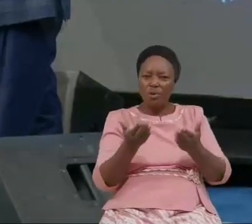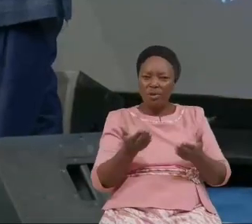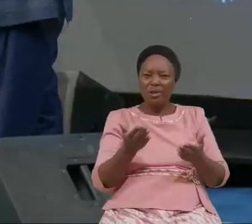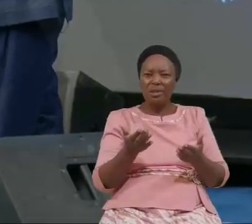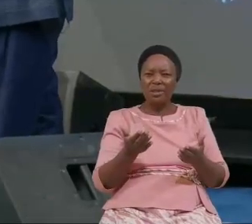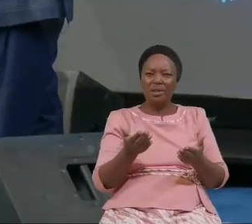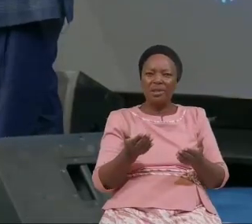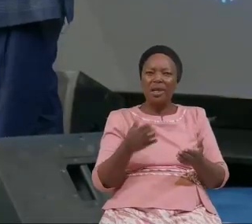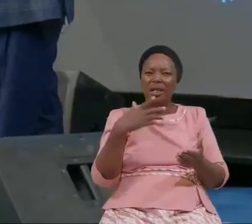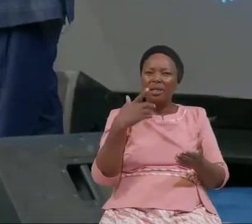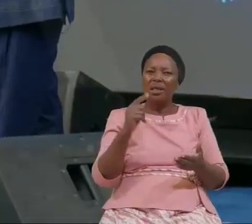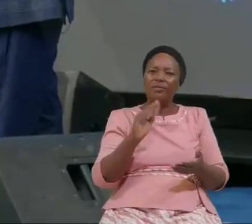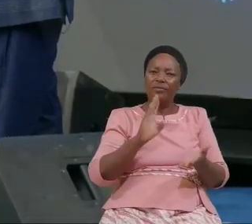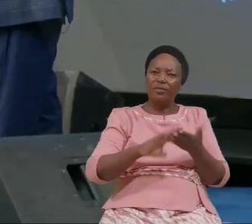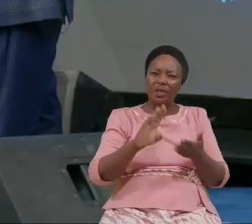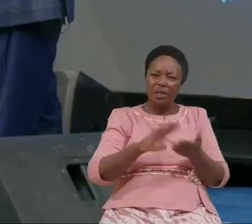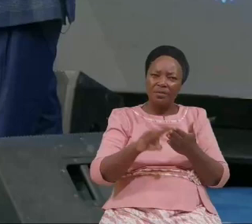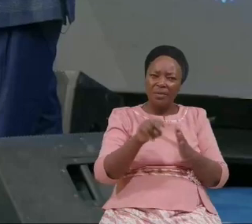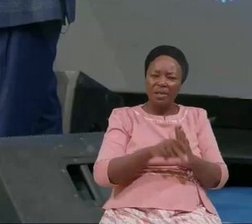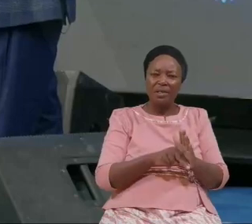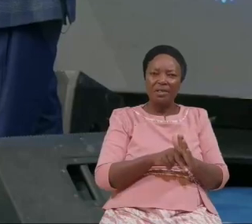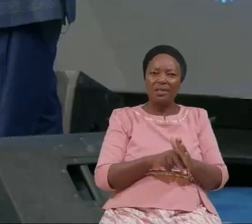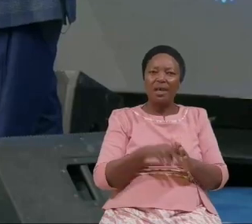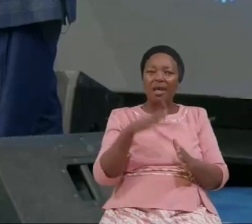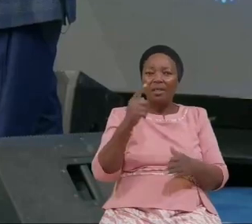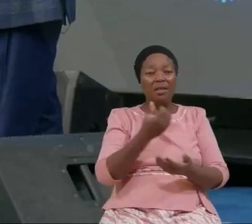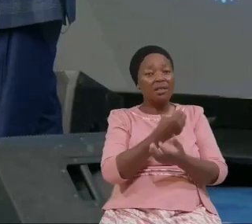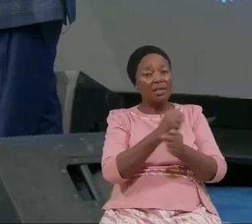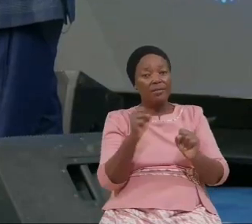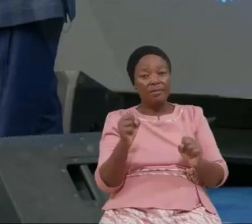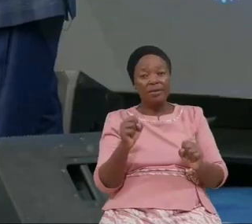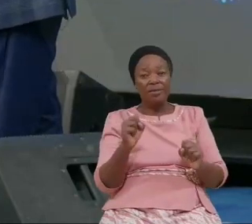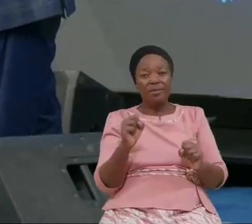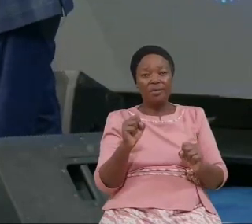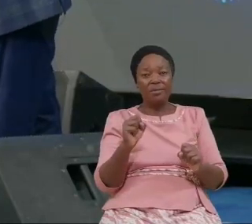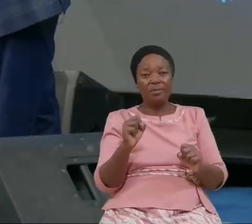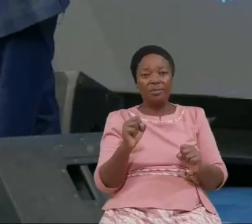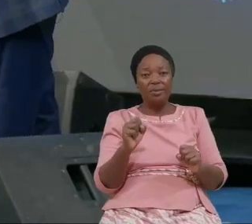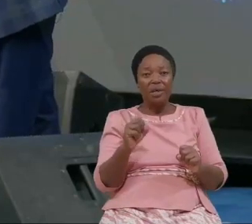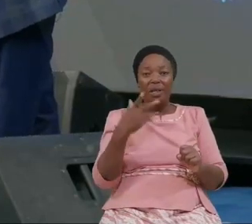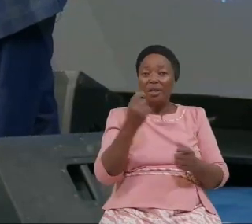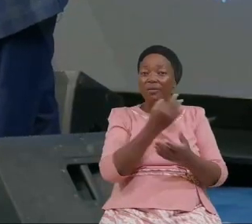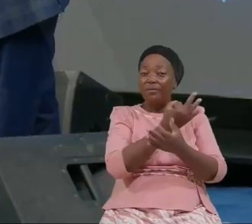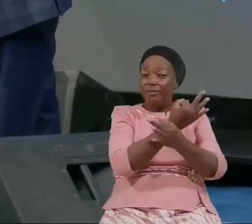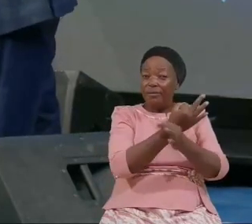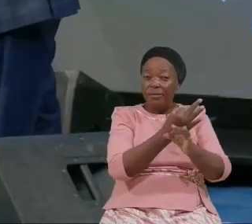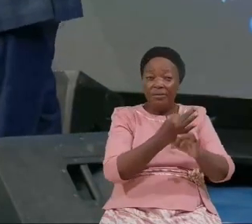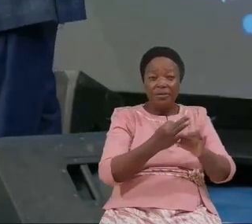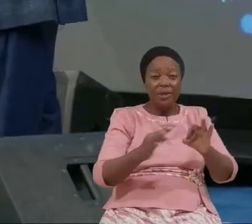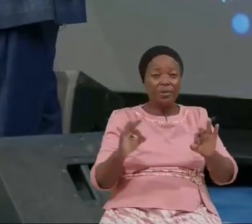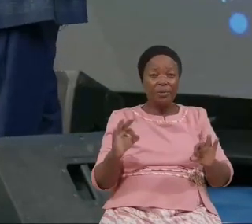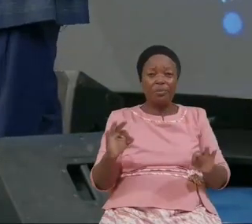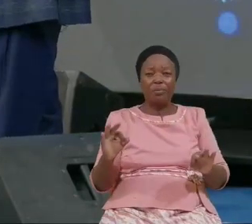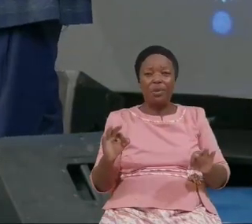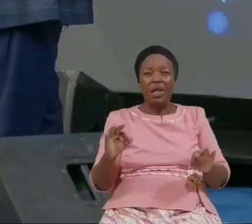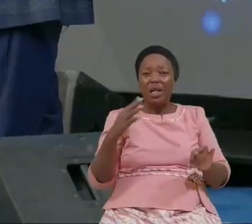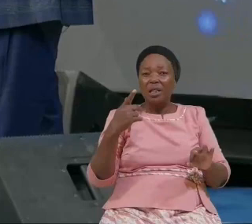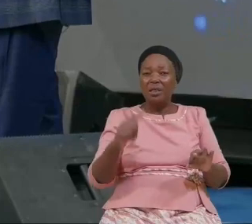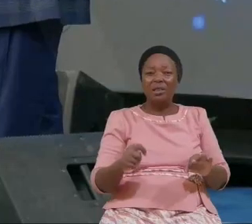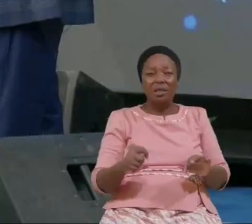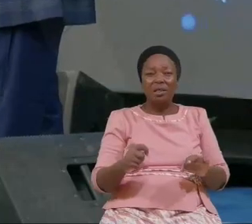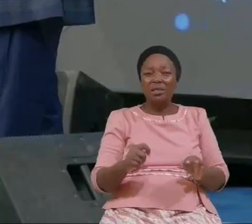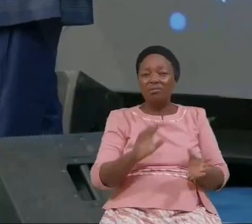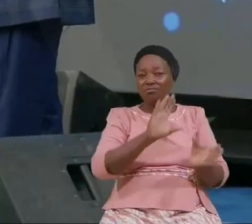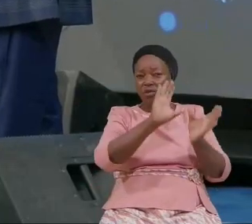tu veux le pardon le salut la libération la rédemption